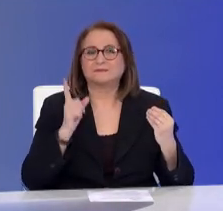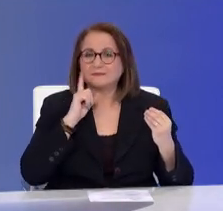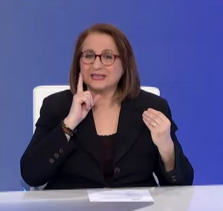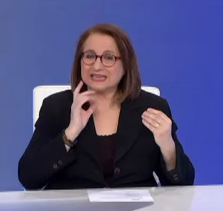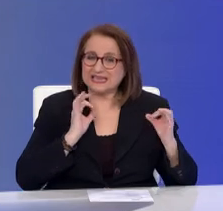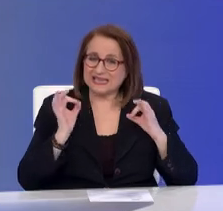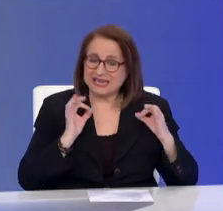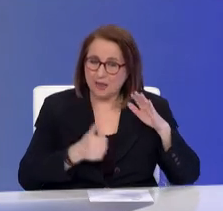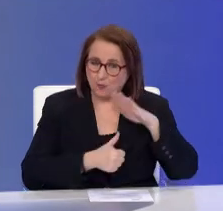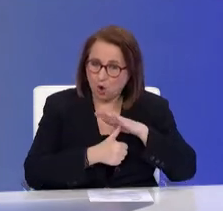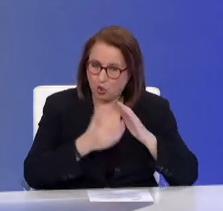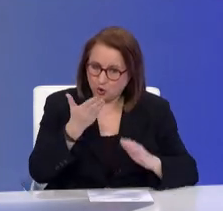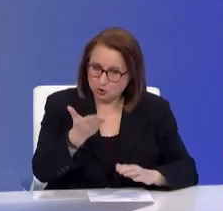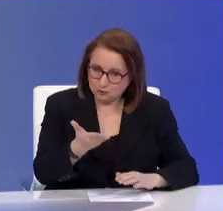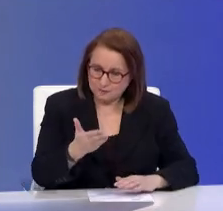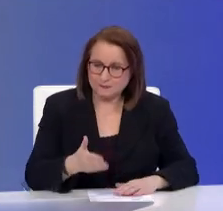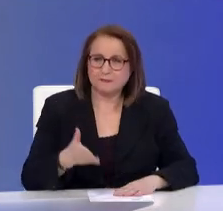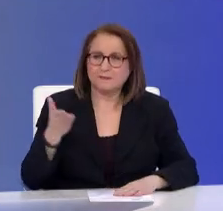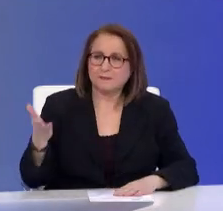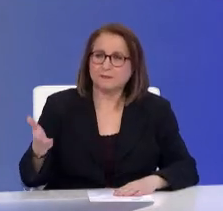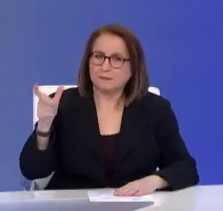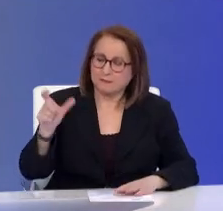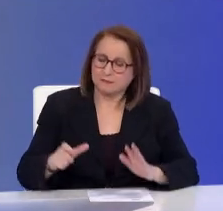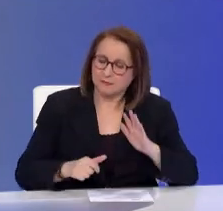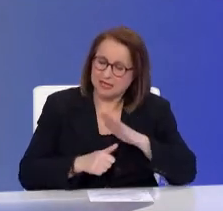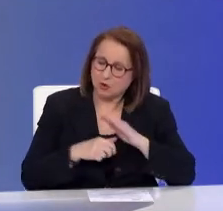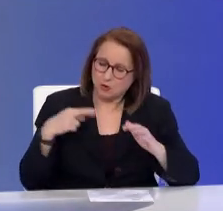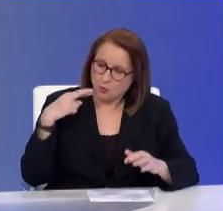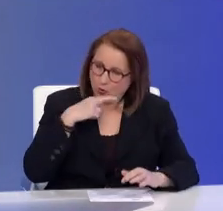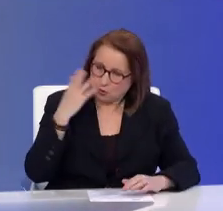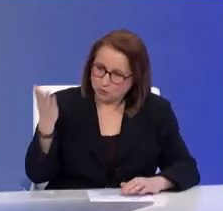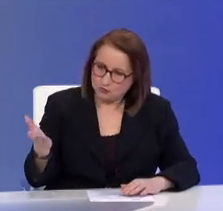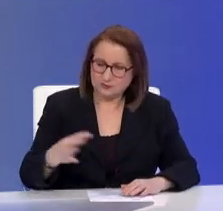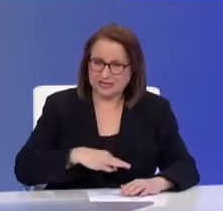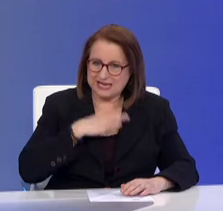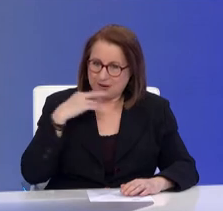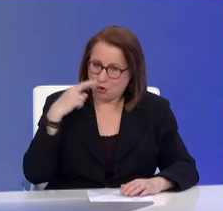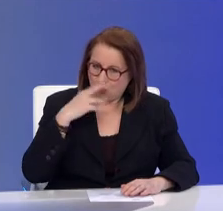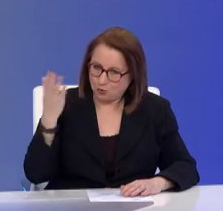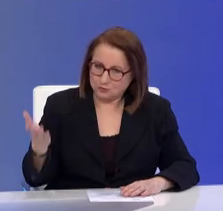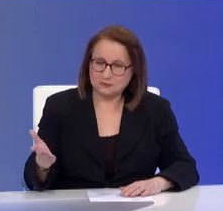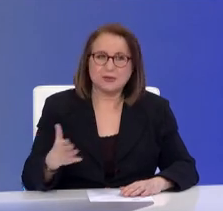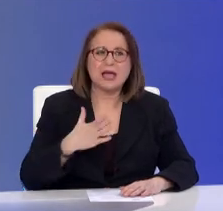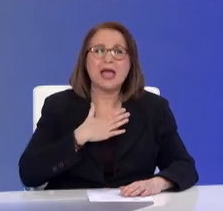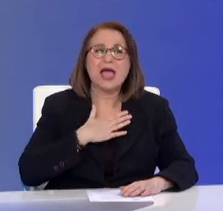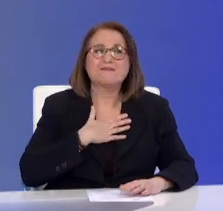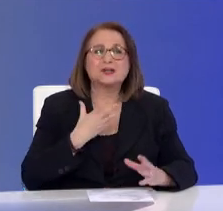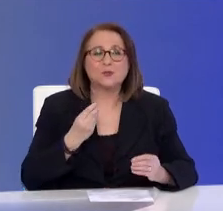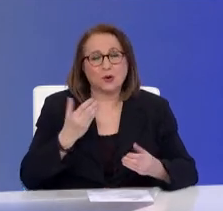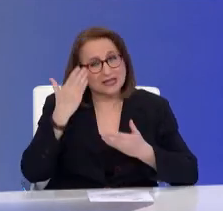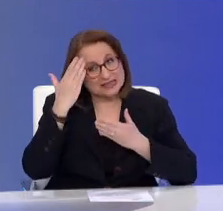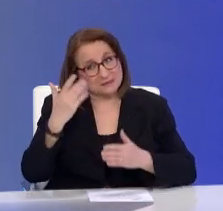κύριε Πρόεδρε της Δημοκρατίας, κύριε Πρωθυπουργό, για την τιμή αυτή.